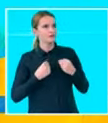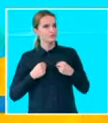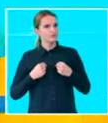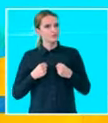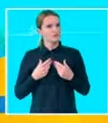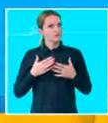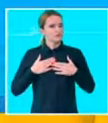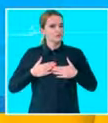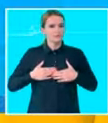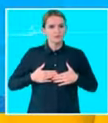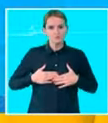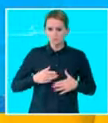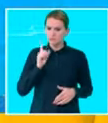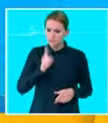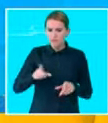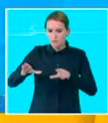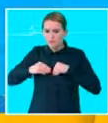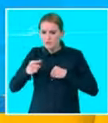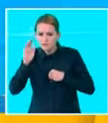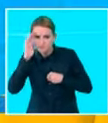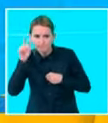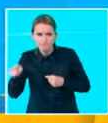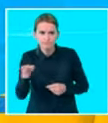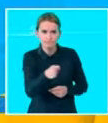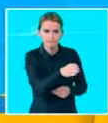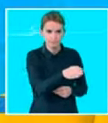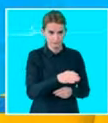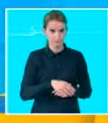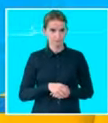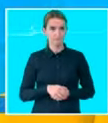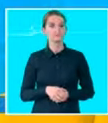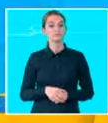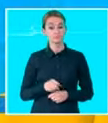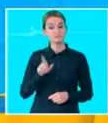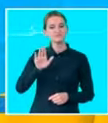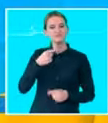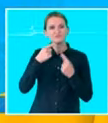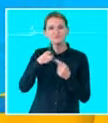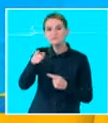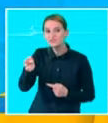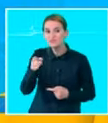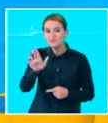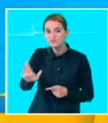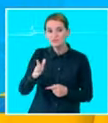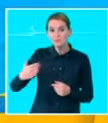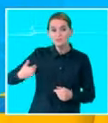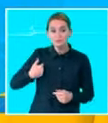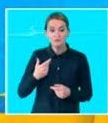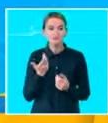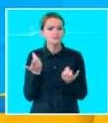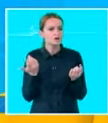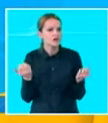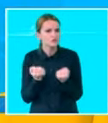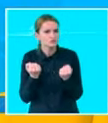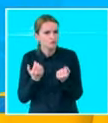Стефан Моасе, ваш съпруг, партньор в живота, колега журналист също. Подкрепя ли ви Стефана в този път, по който поехте